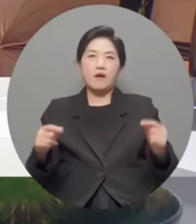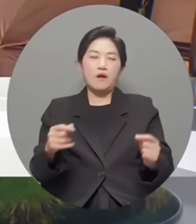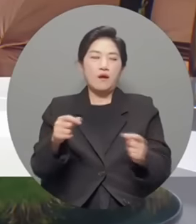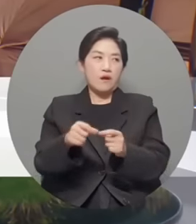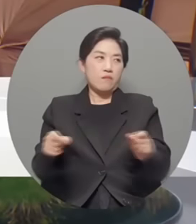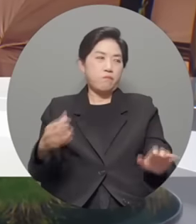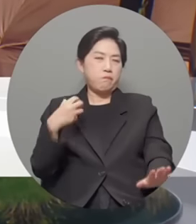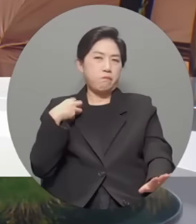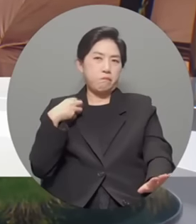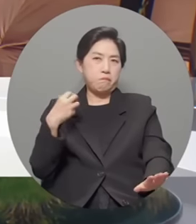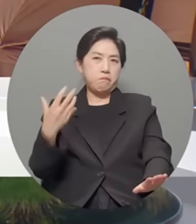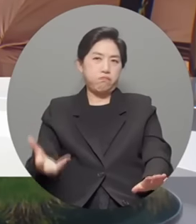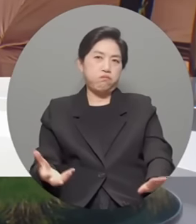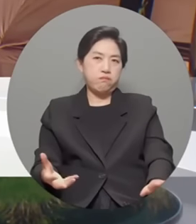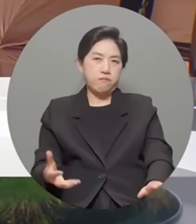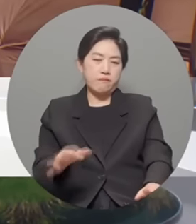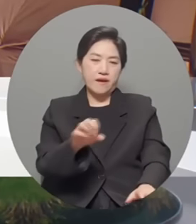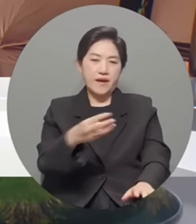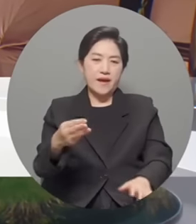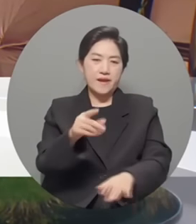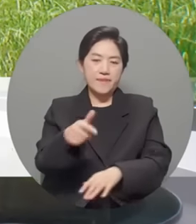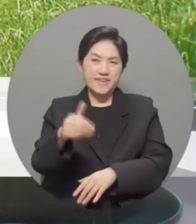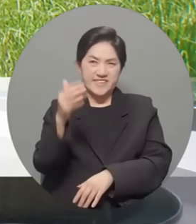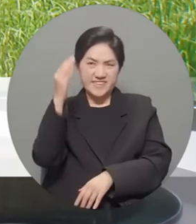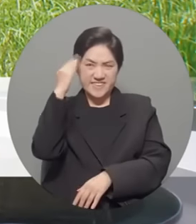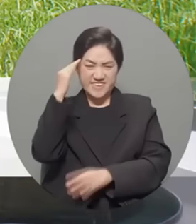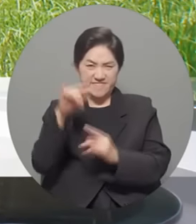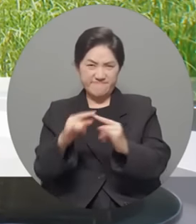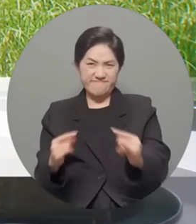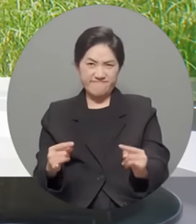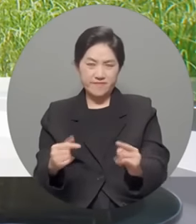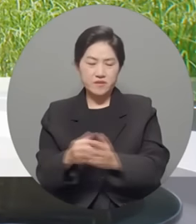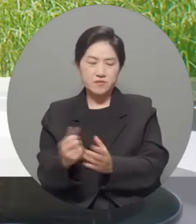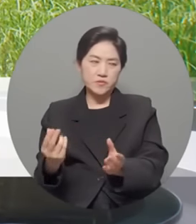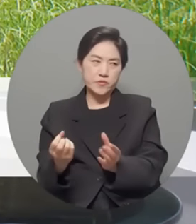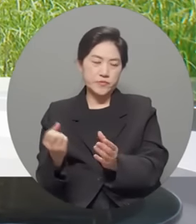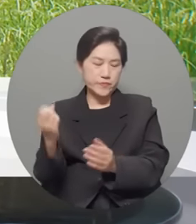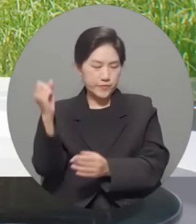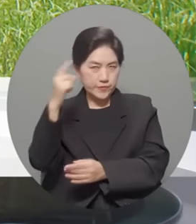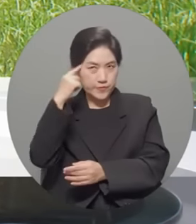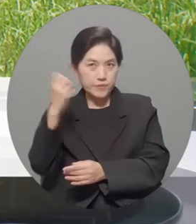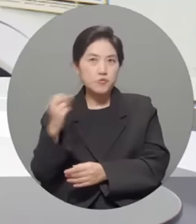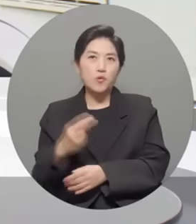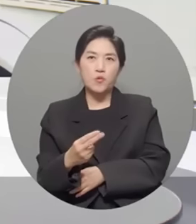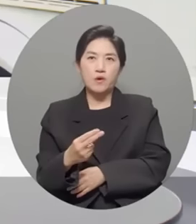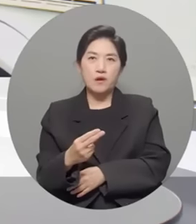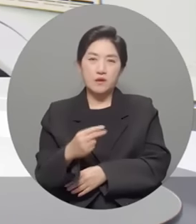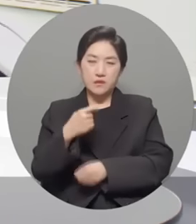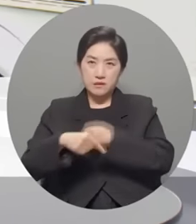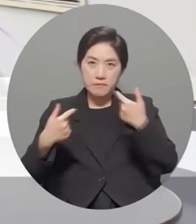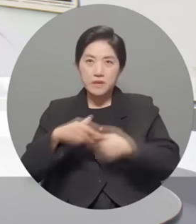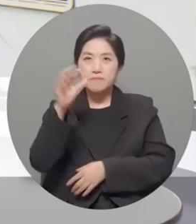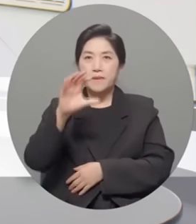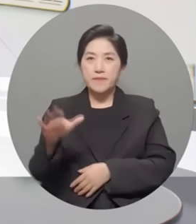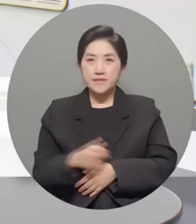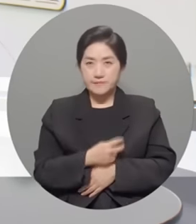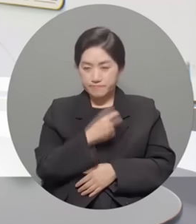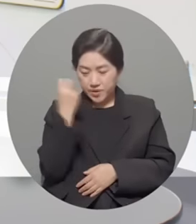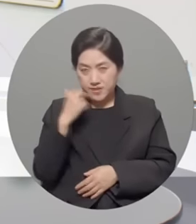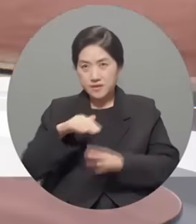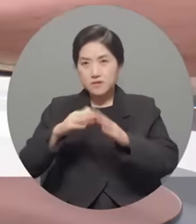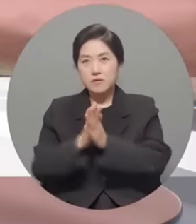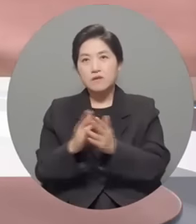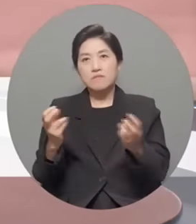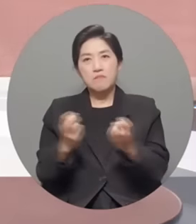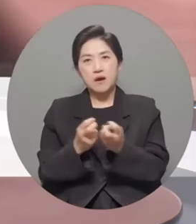방치하는 이른바 알박기 텐트도 다시 기승을 부리고 있습니다. 매년 반복되는 일이지만 단속을 하거나 철거할